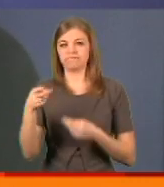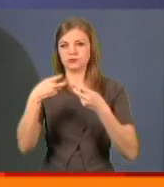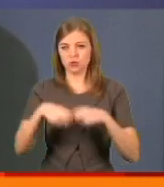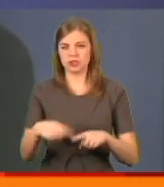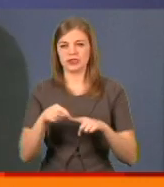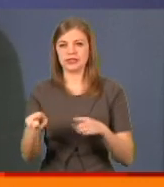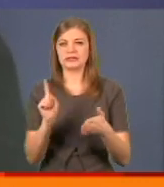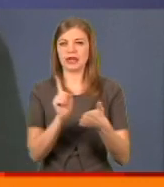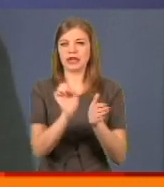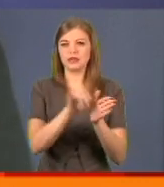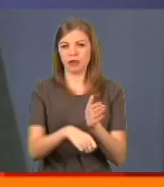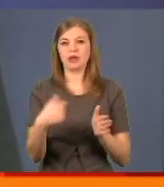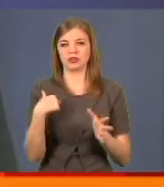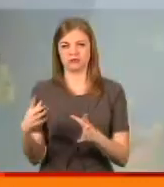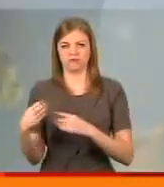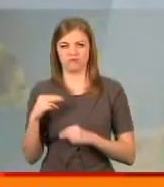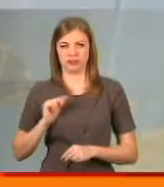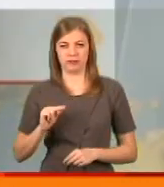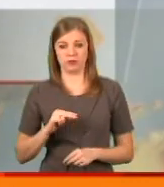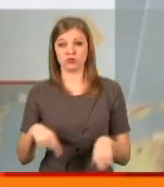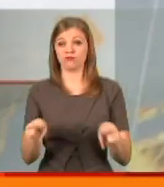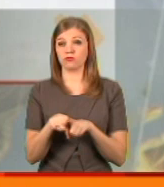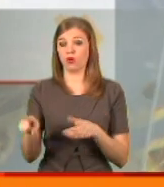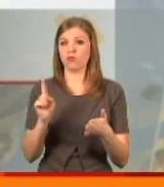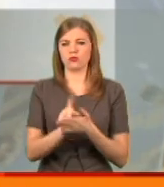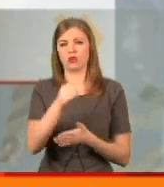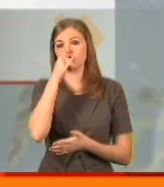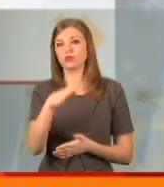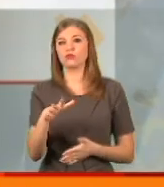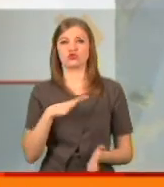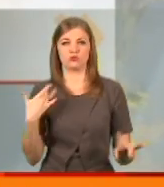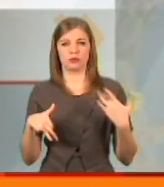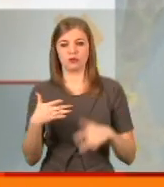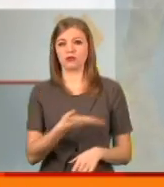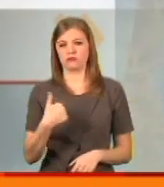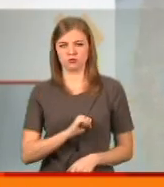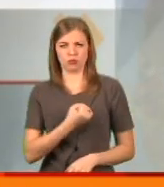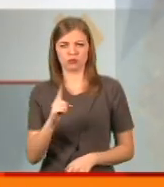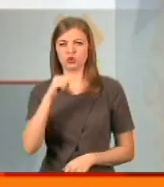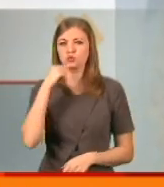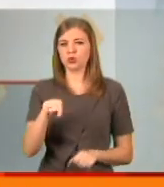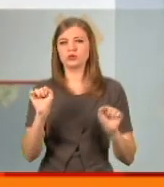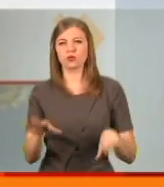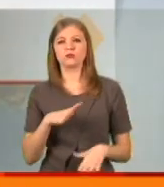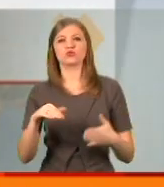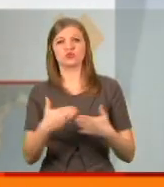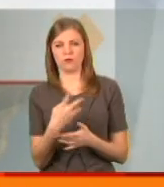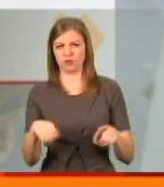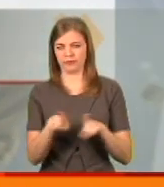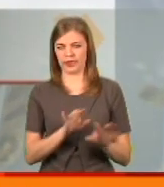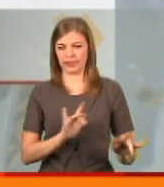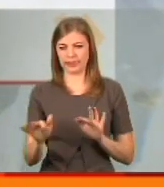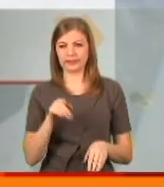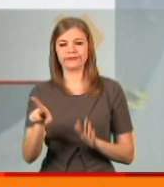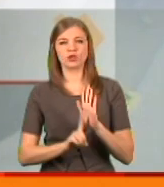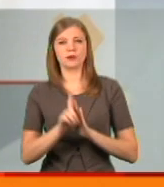розслідують цей напад, і ми співпрацюємо з ними. Такому нападу не може бути виправдання. Ми обурені, що Росія, ймовірно, знову йде на такі дії.